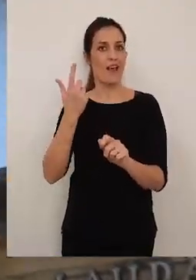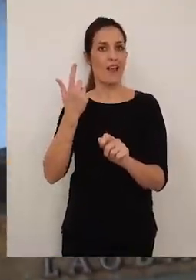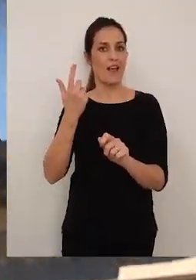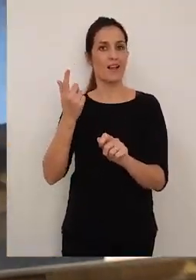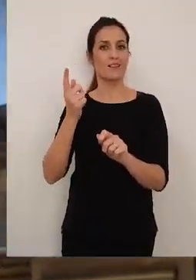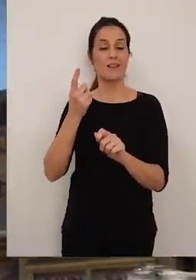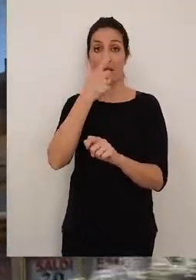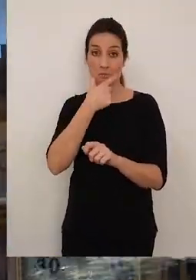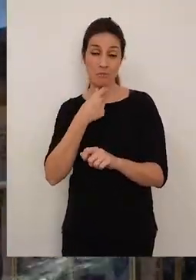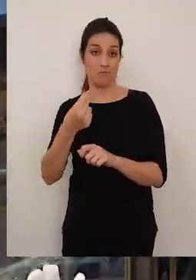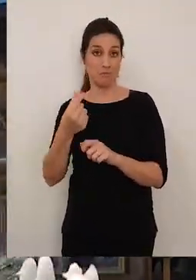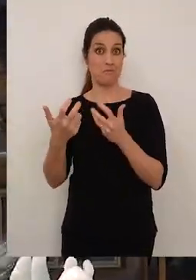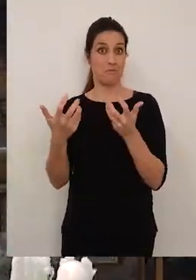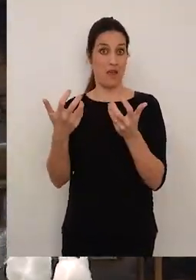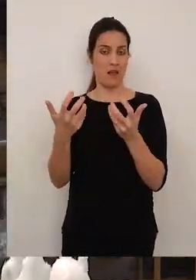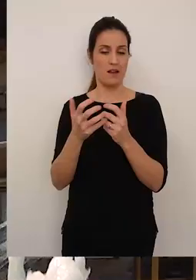estetico.